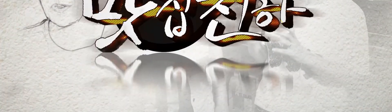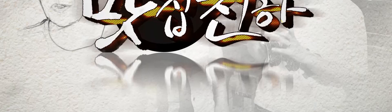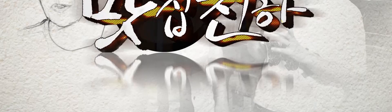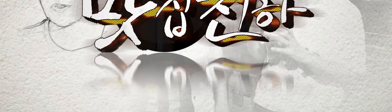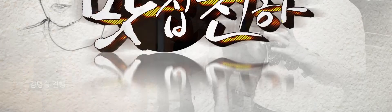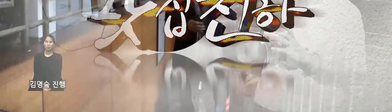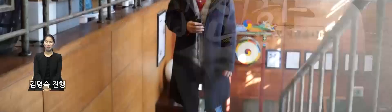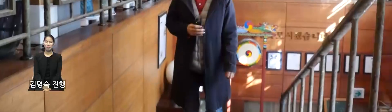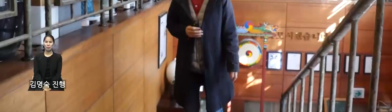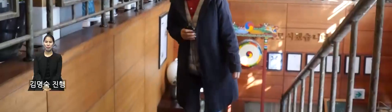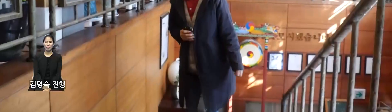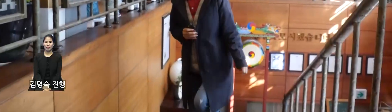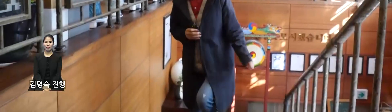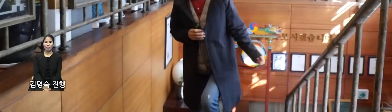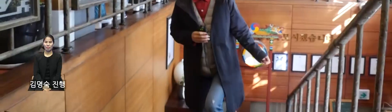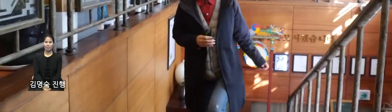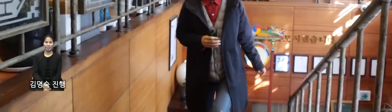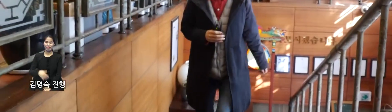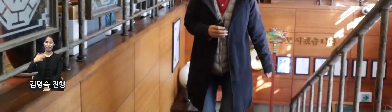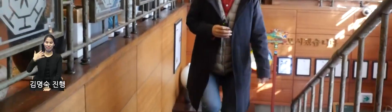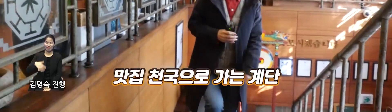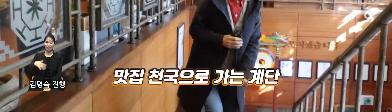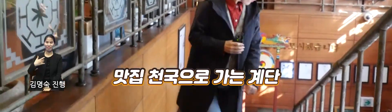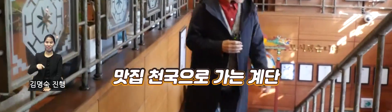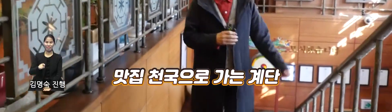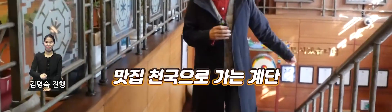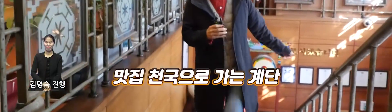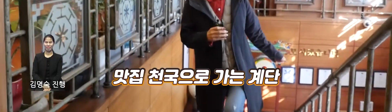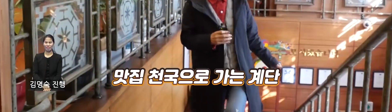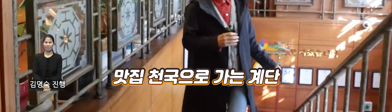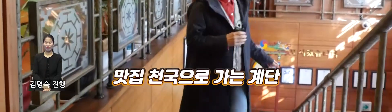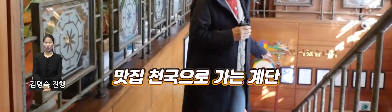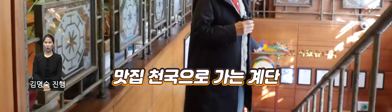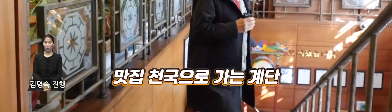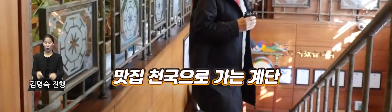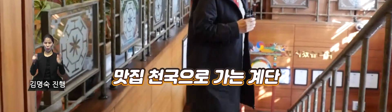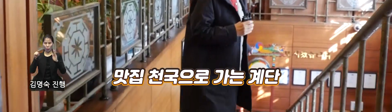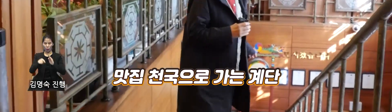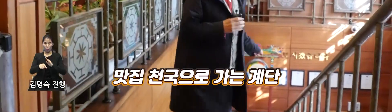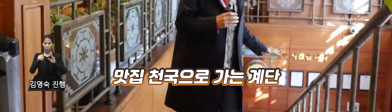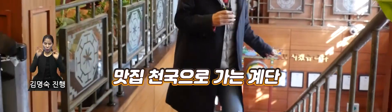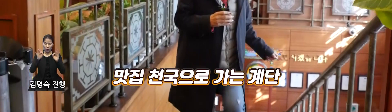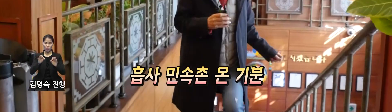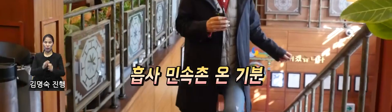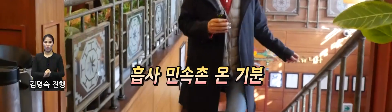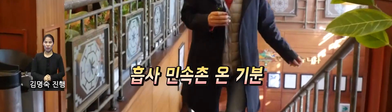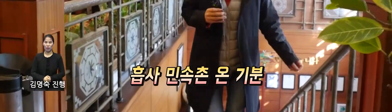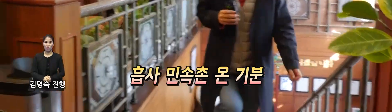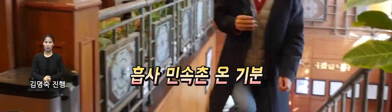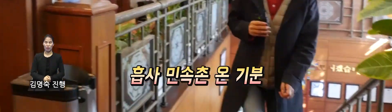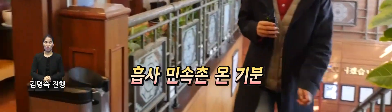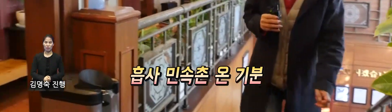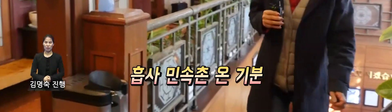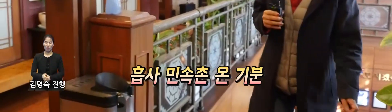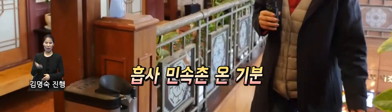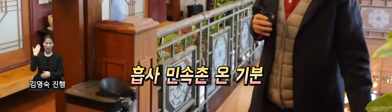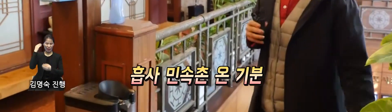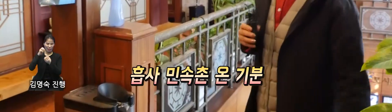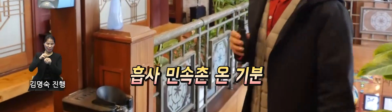음 아 보아야 이 안에 들어오니까 뇨 무슨 민속춤